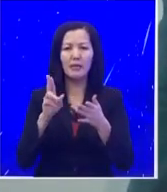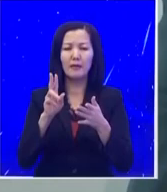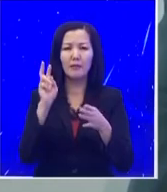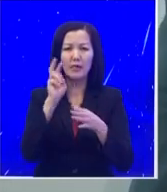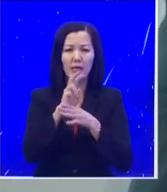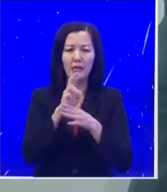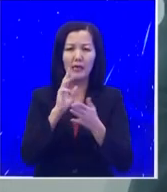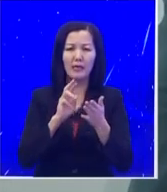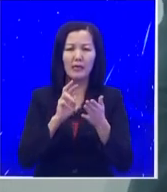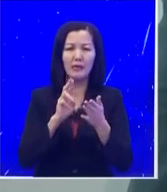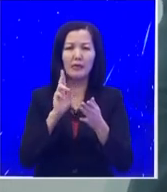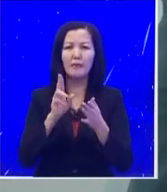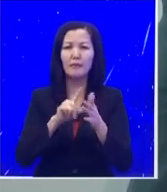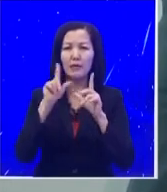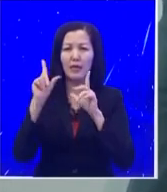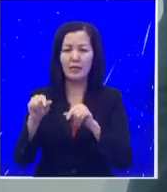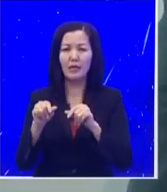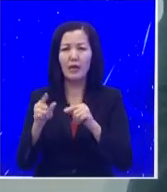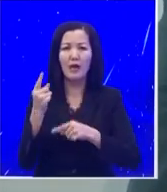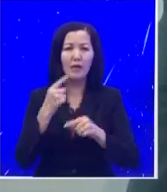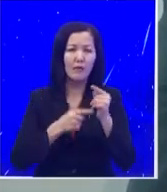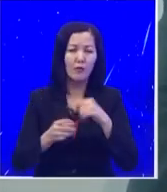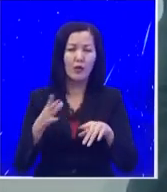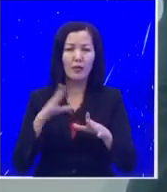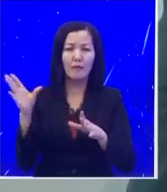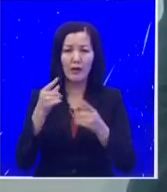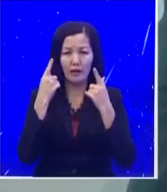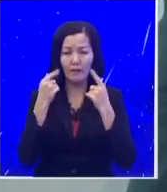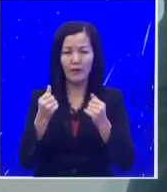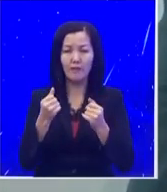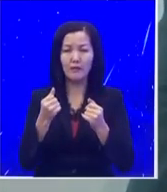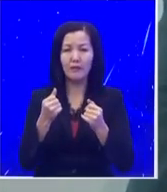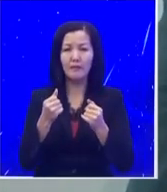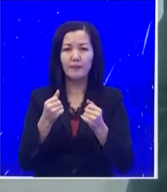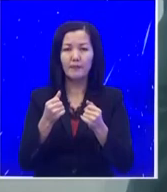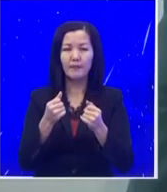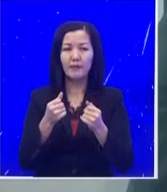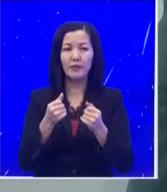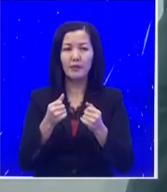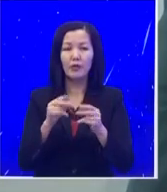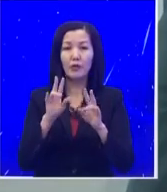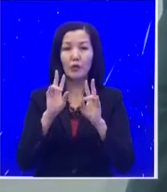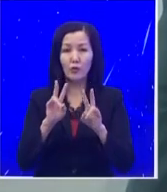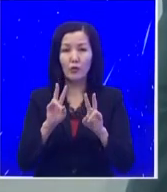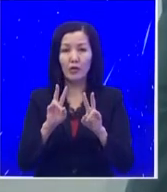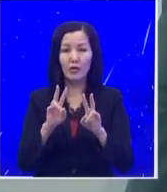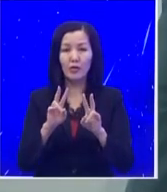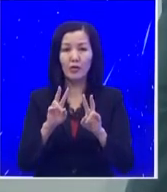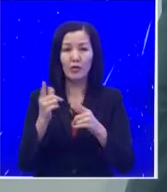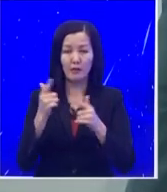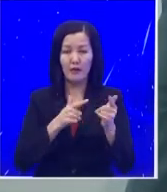шықты, қай қаладан, қай мемлекеттен келді. Енді әрине бетін аулақ қылсын, егер болып қалған жағдайда біз 100%